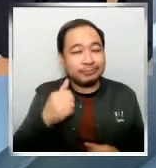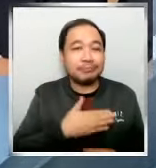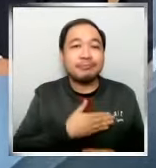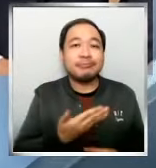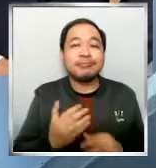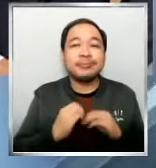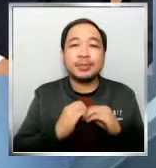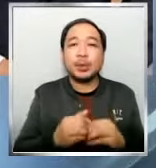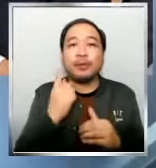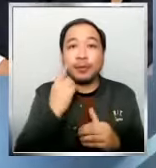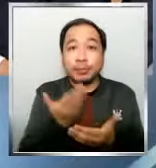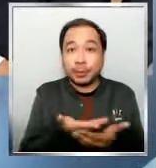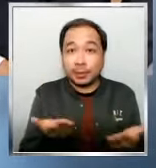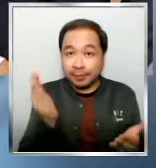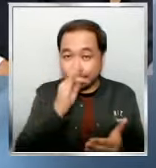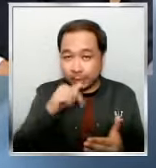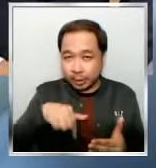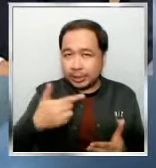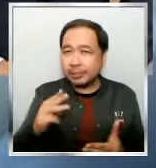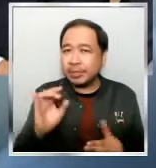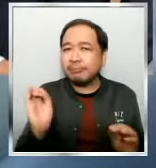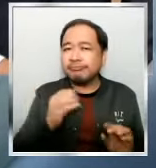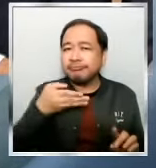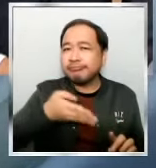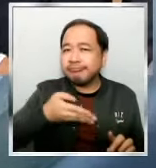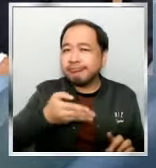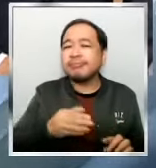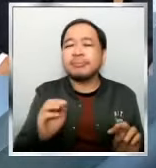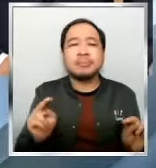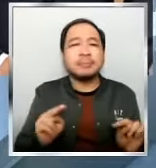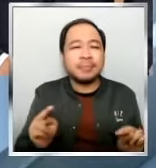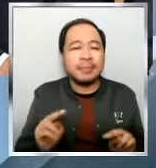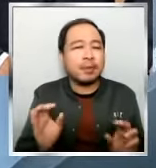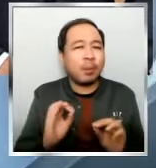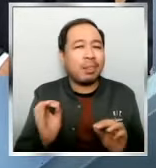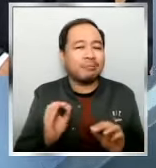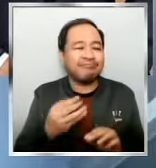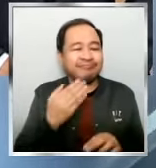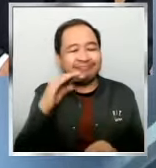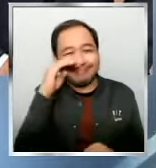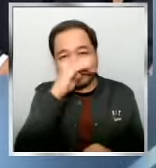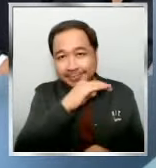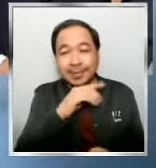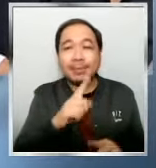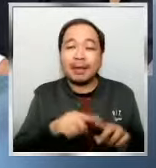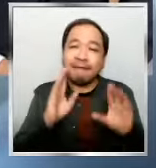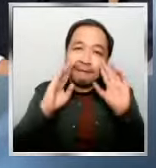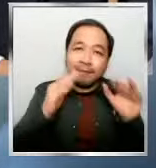Ito po ang GMA. Walang kinikilingan, walang pinoprotektahan. Walang kasinungalingan, serbisyong